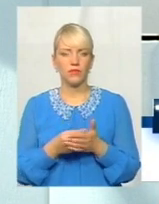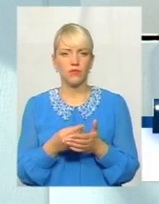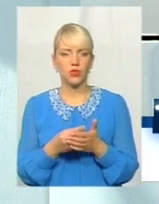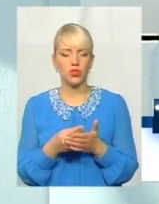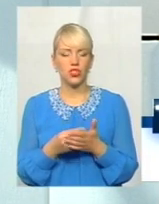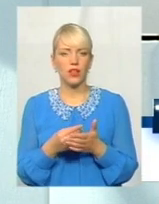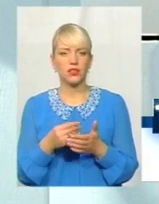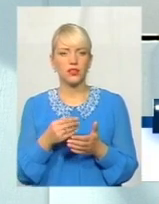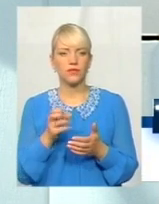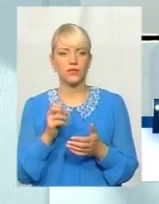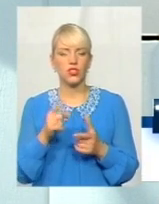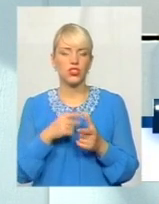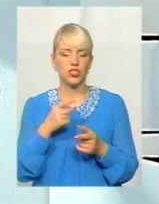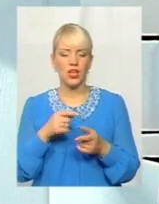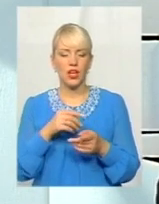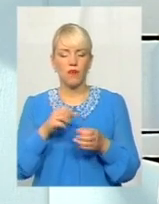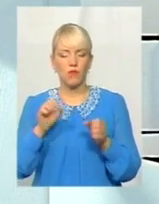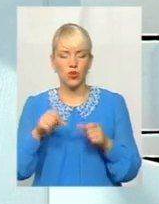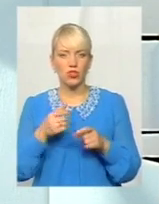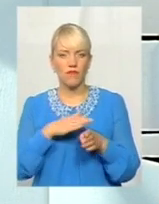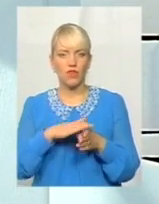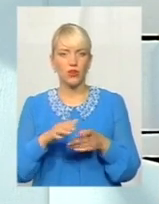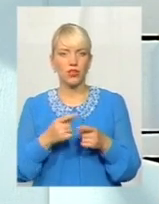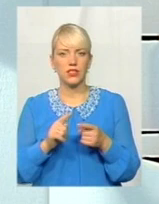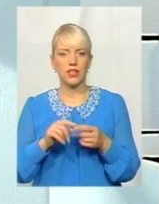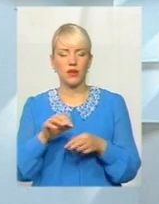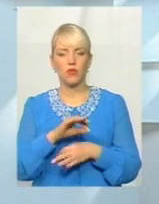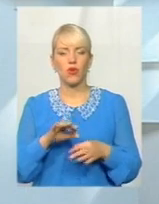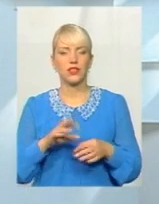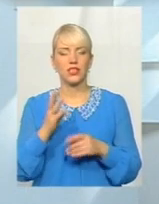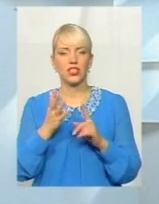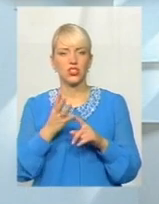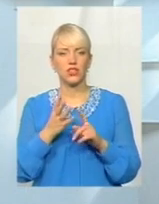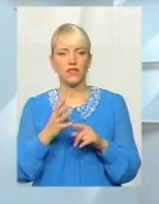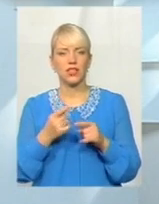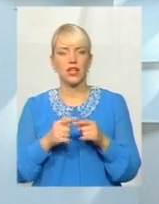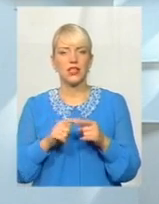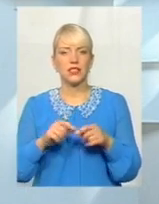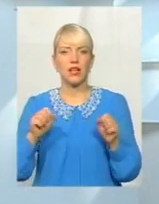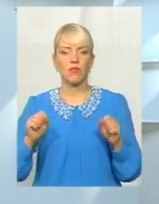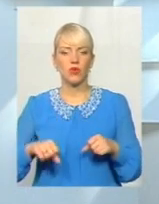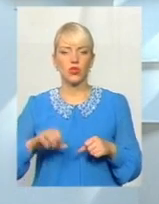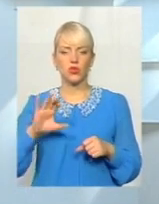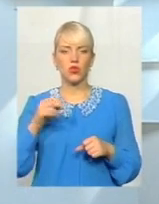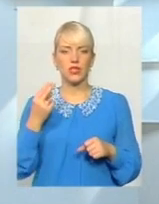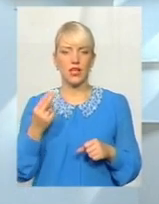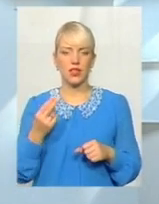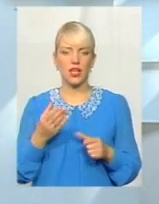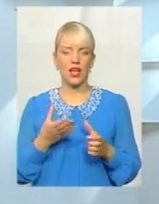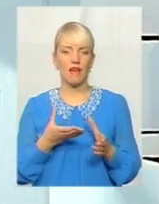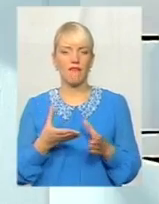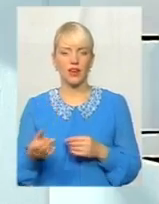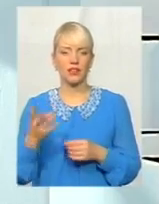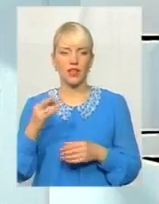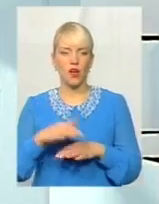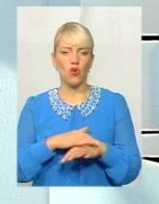проєкт. І четвертий критерій, мабуть, найосновніший – це можливий соціальний ефект на громаду чи на